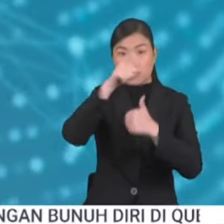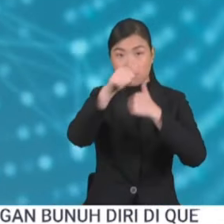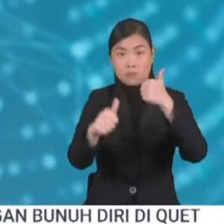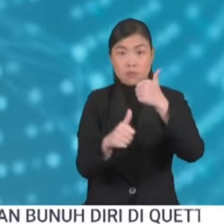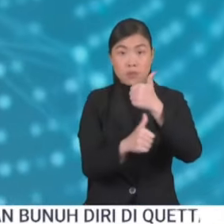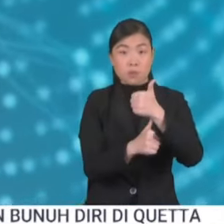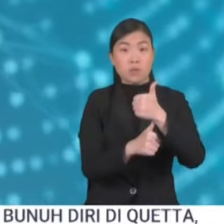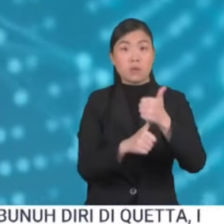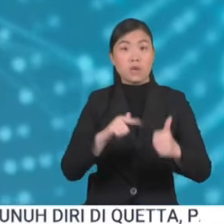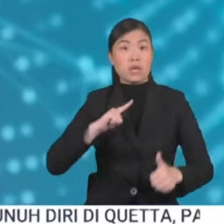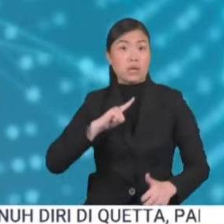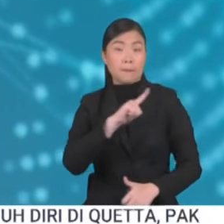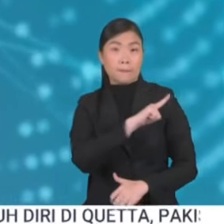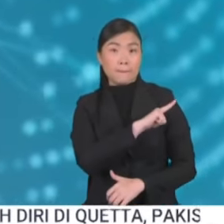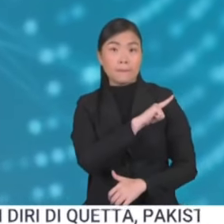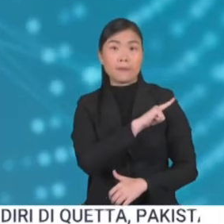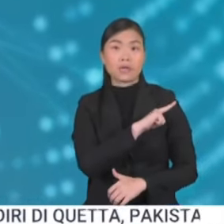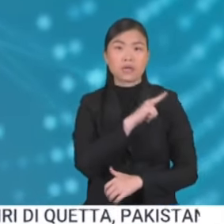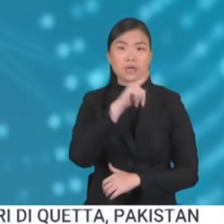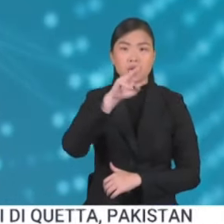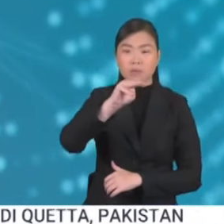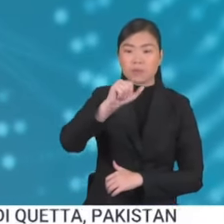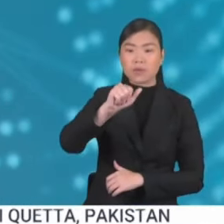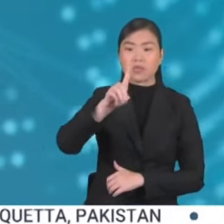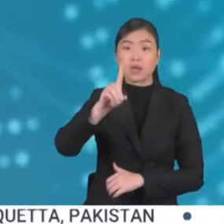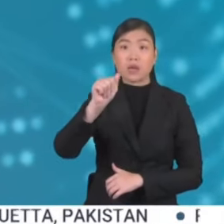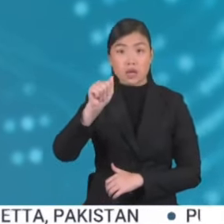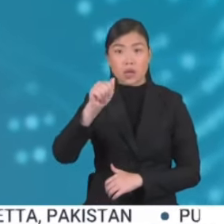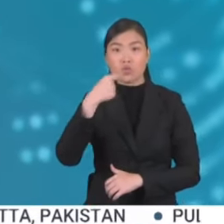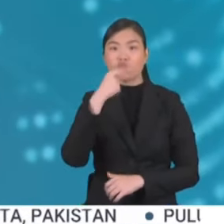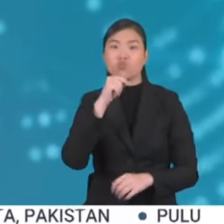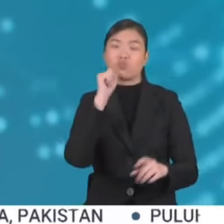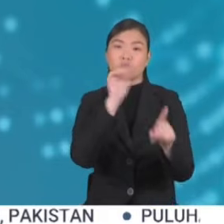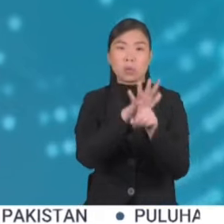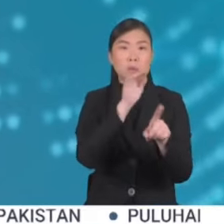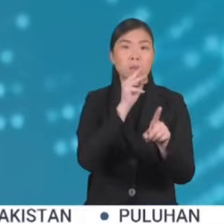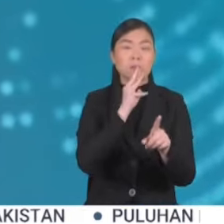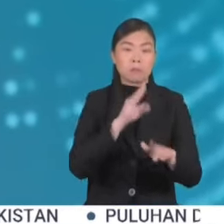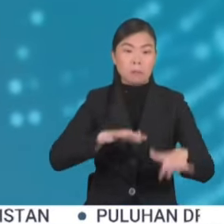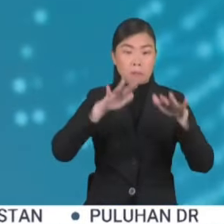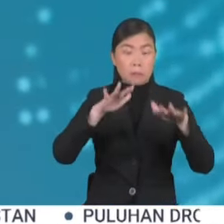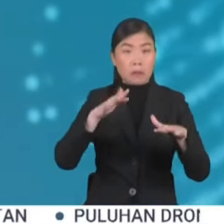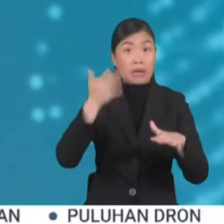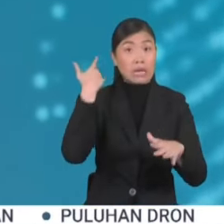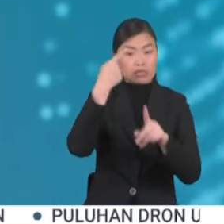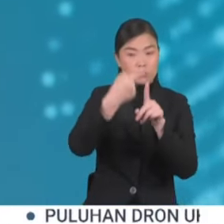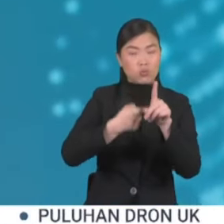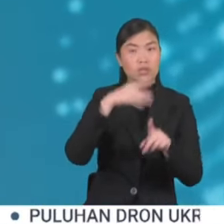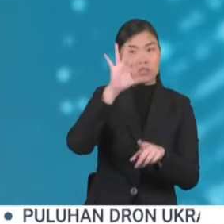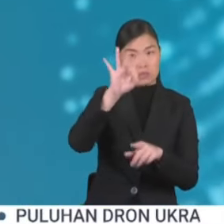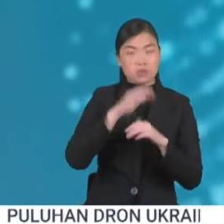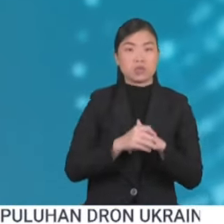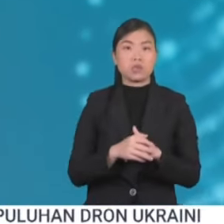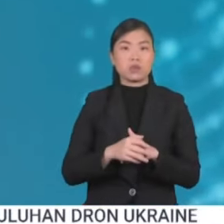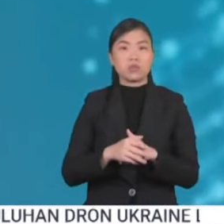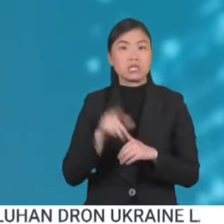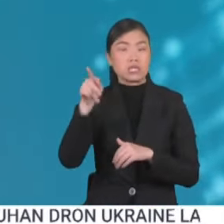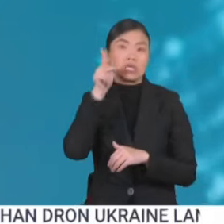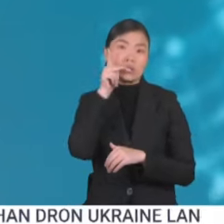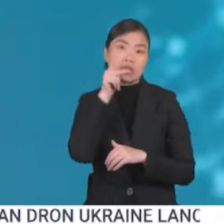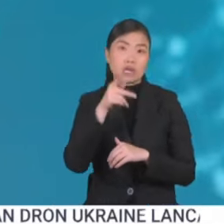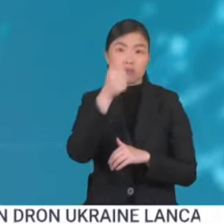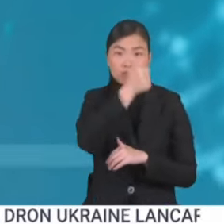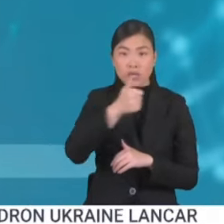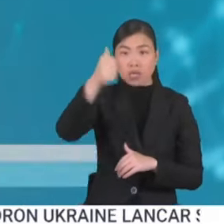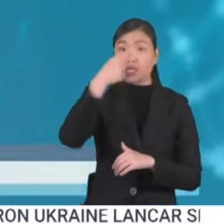bawah Lembaga Kemajuan Pertanian Muda MADA Kedah yang terjejas banjir September lalu. Pengerusinya, Dato' Dr. Ismail Salih